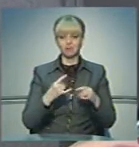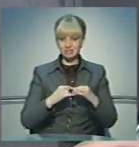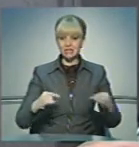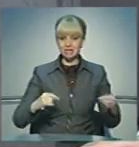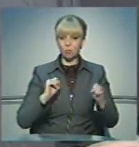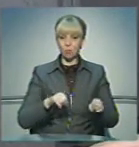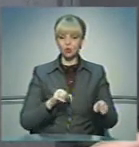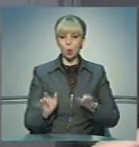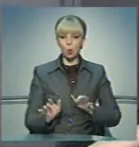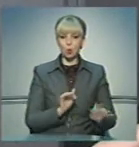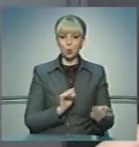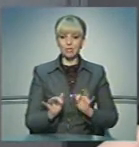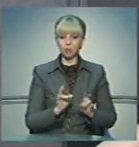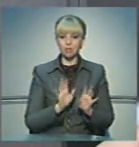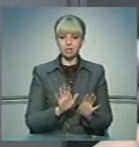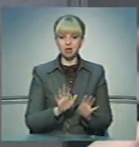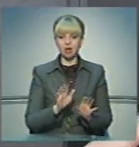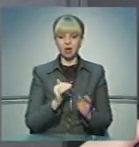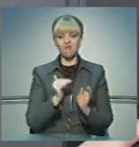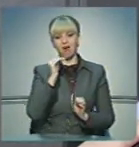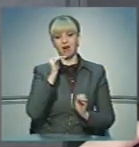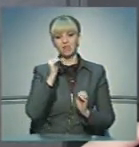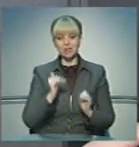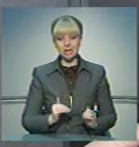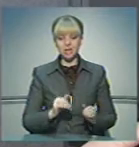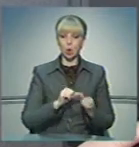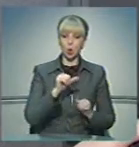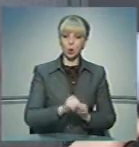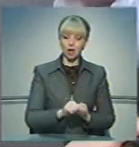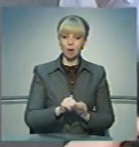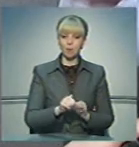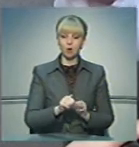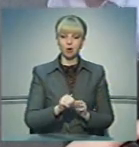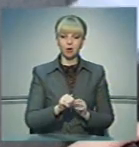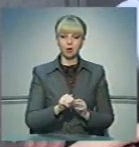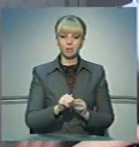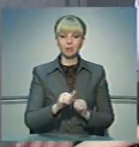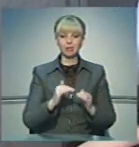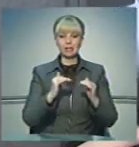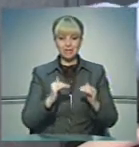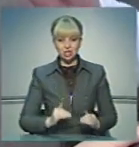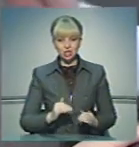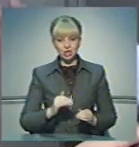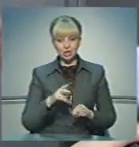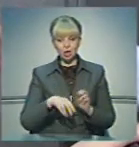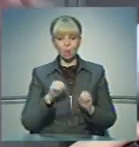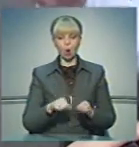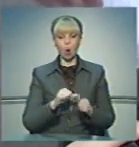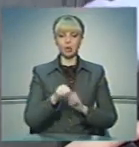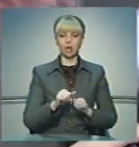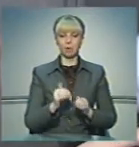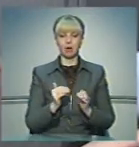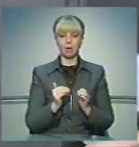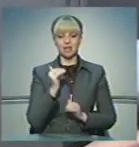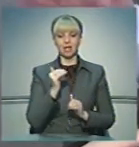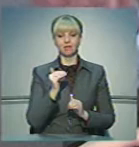може рухатися не тільки вверх-вниз, окремо рухається ніжний кінець, окремо можна підняти